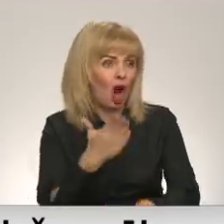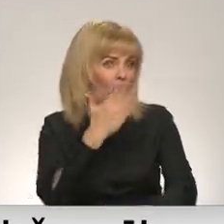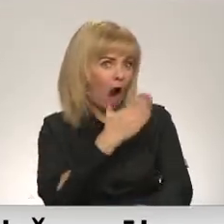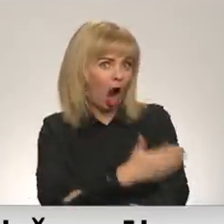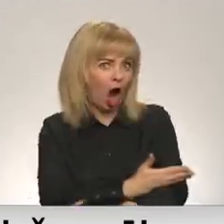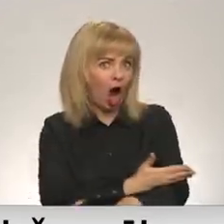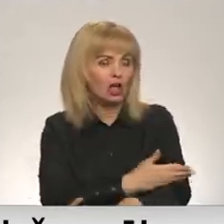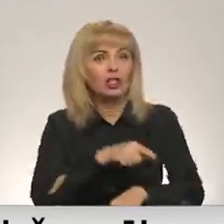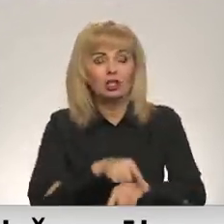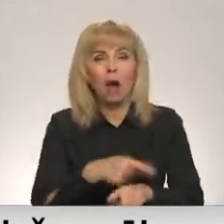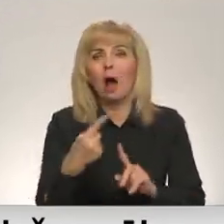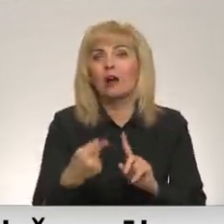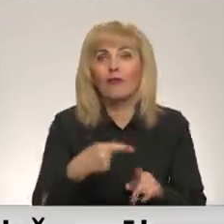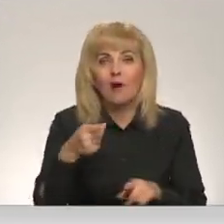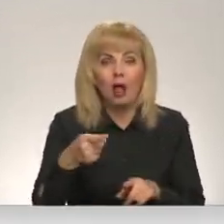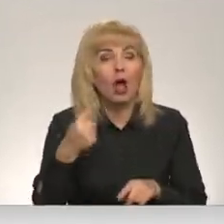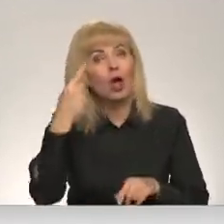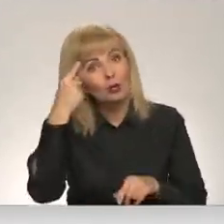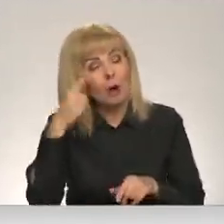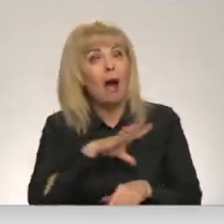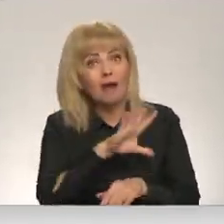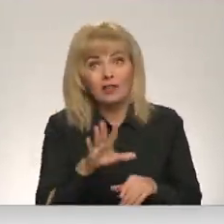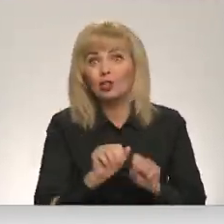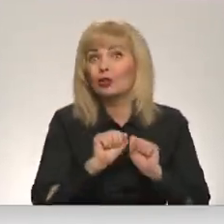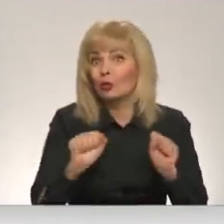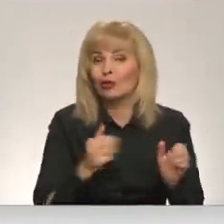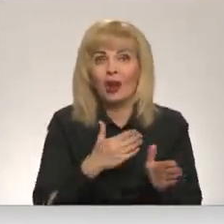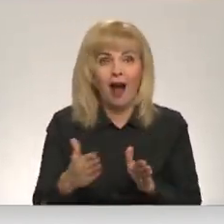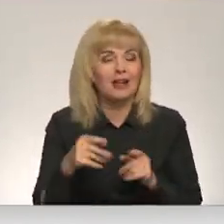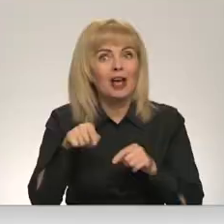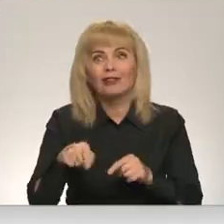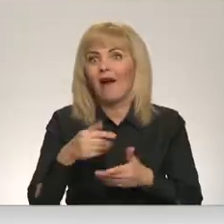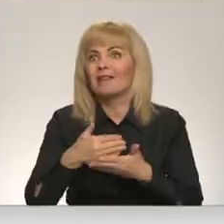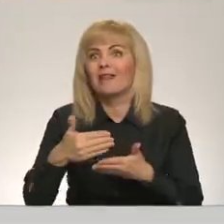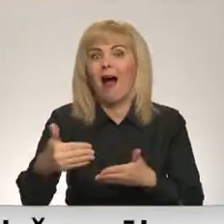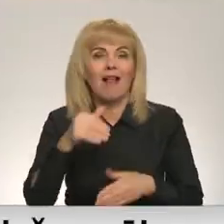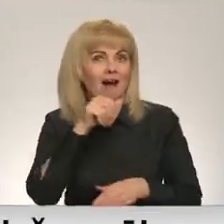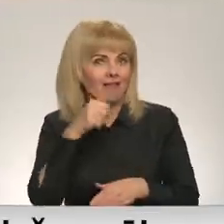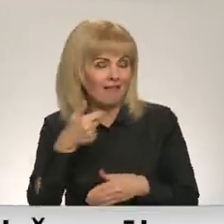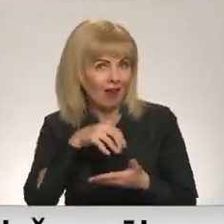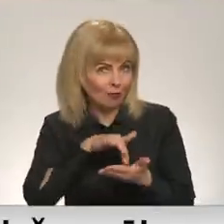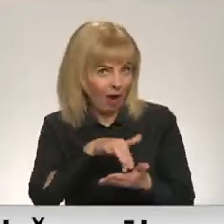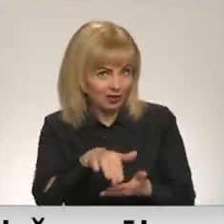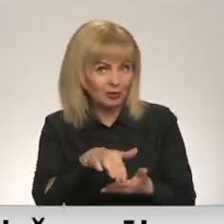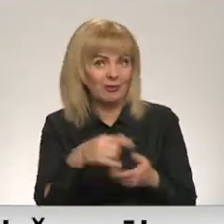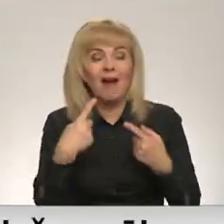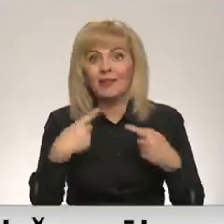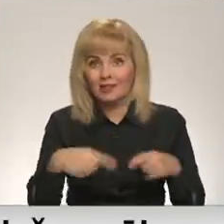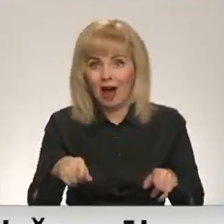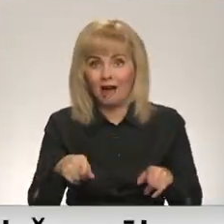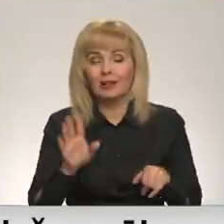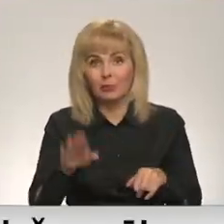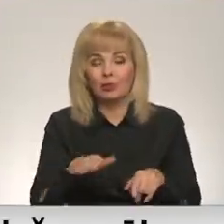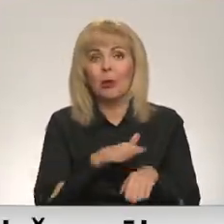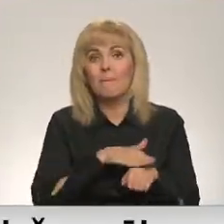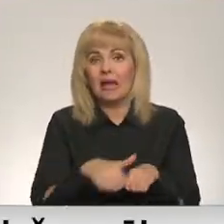Jo kamēr tur vēl likās, ka ir viss droši un viss kārtībā, šeit jau tālāk es aiziet nevaru, jo citādi būs piesmalti